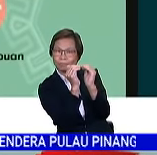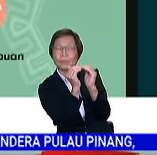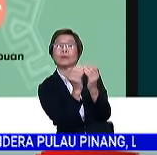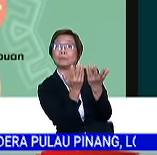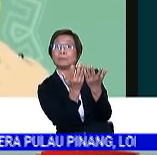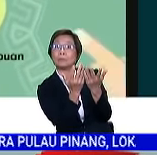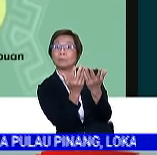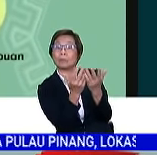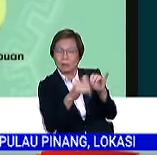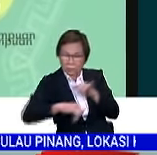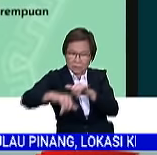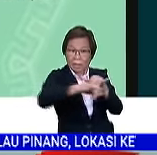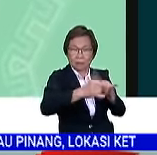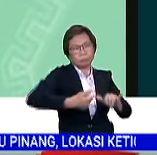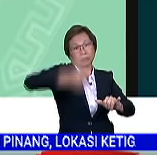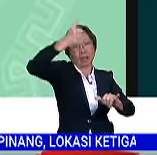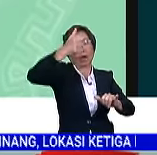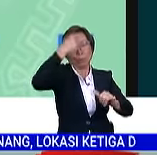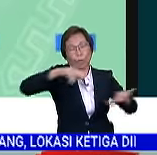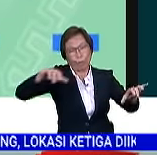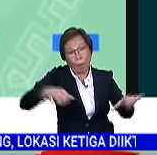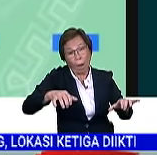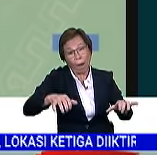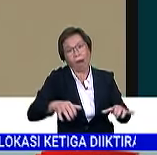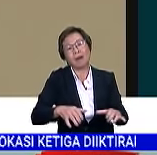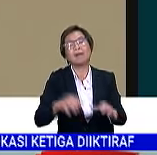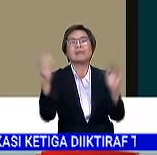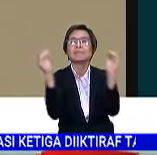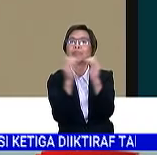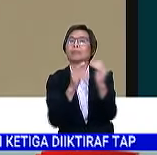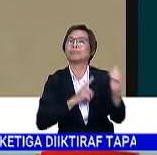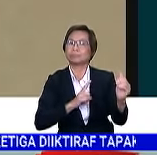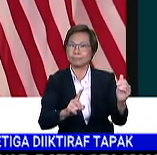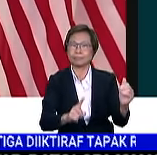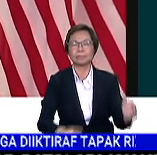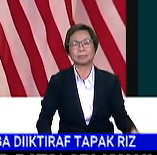dengan meletakkan standard yang tinggi dalam melaksanakan usaha keadilan Islam.